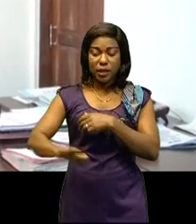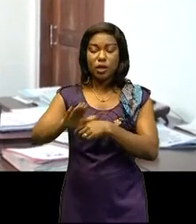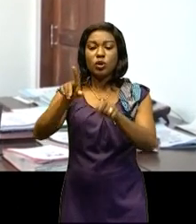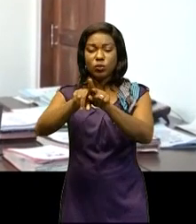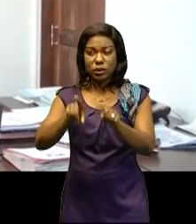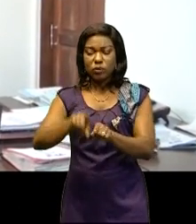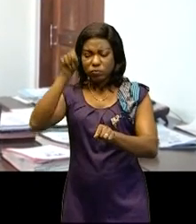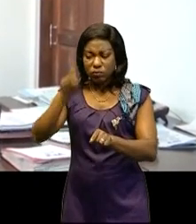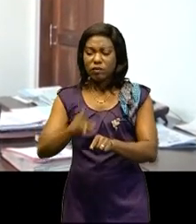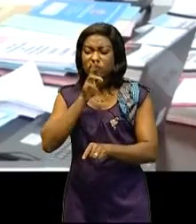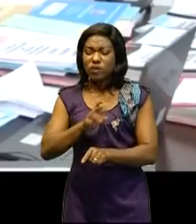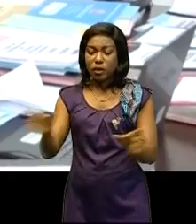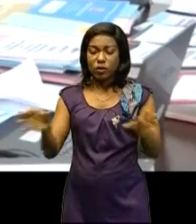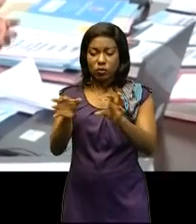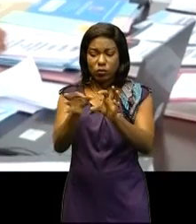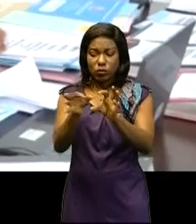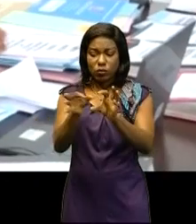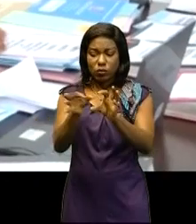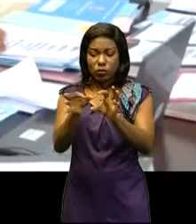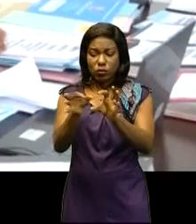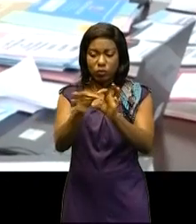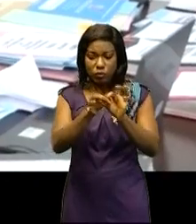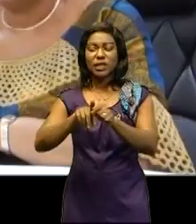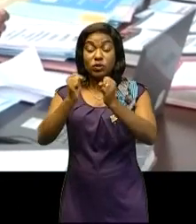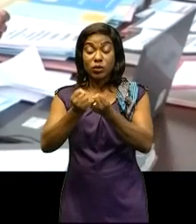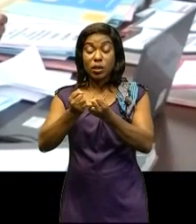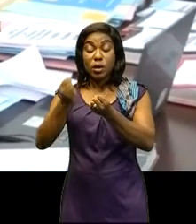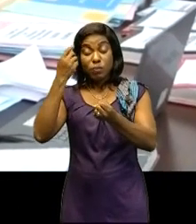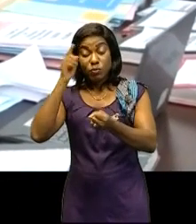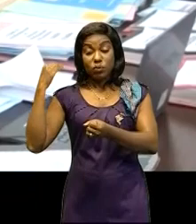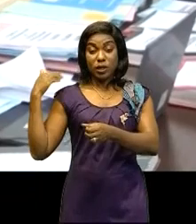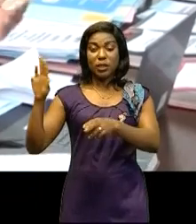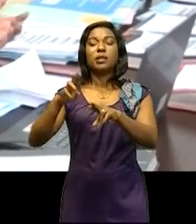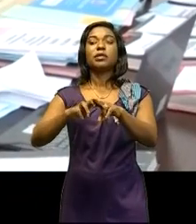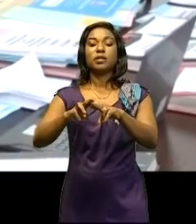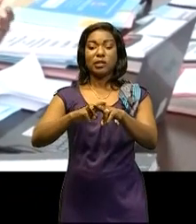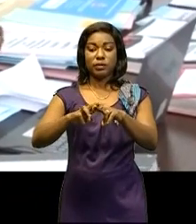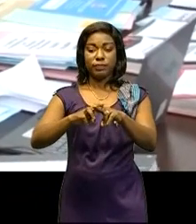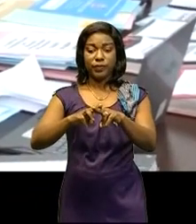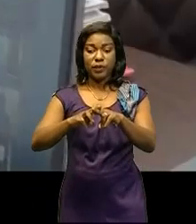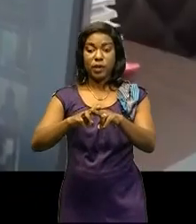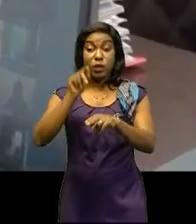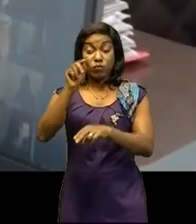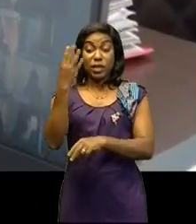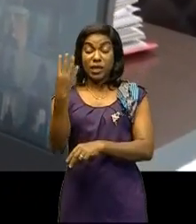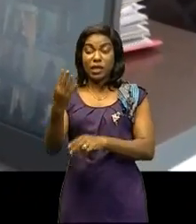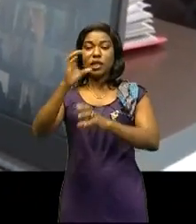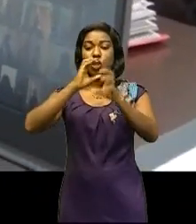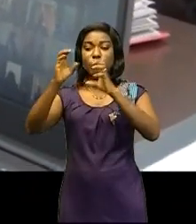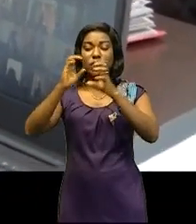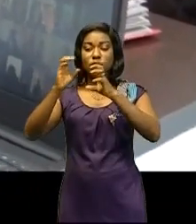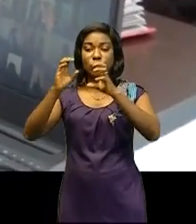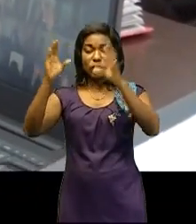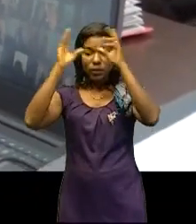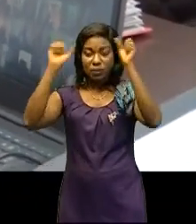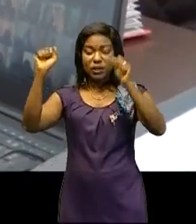cohésion nationale autour du siège. Point 4 de la communication de Son Excellence Monsieur le